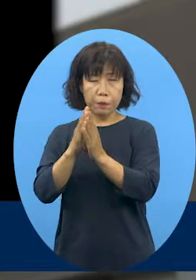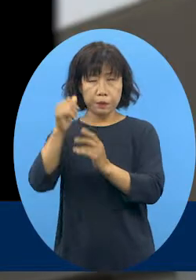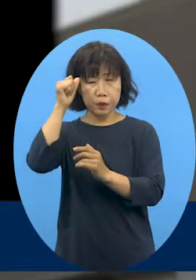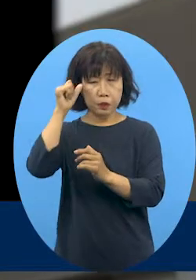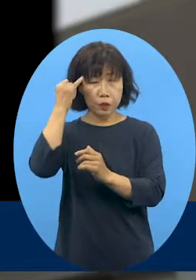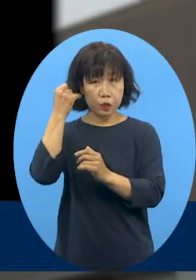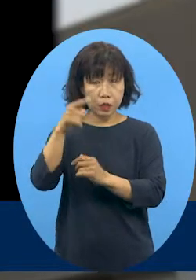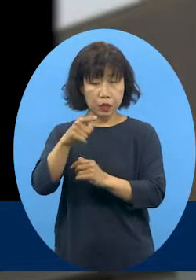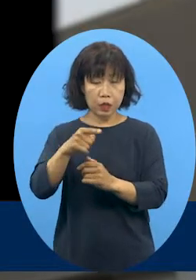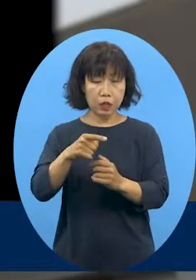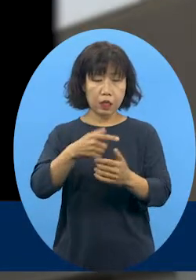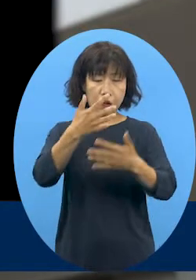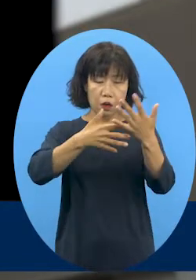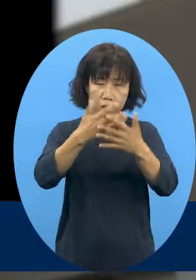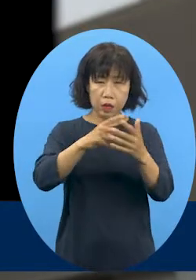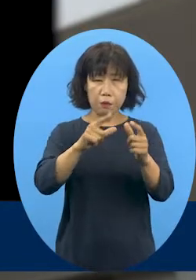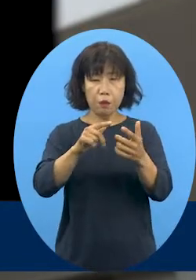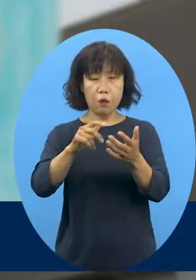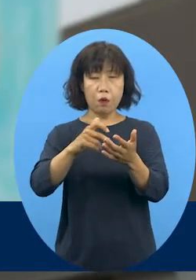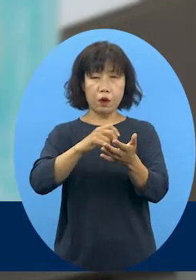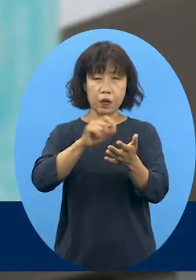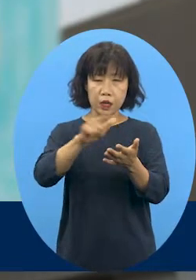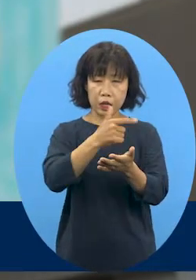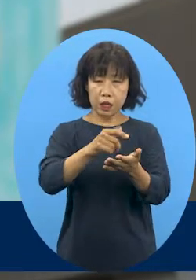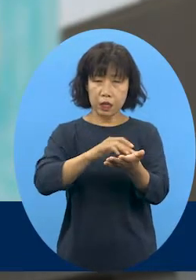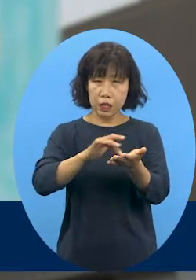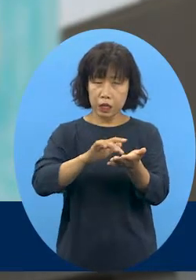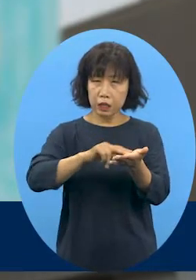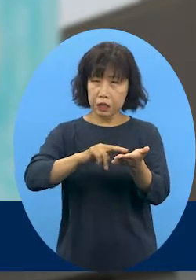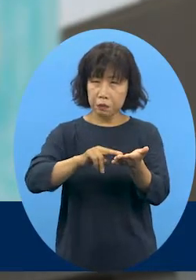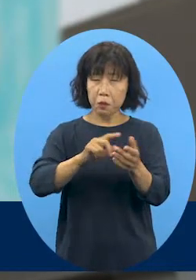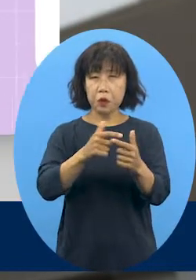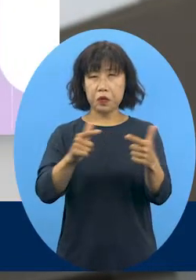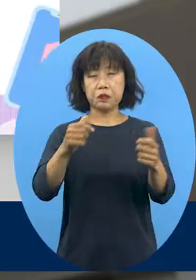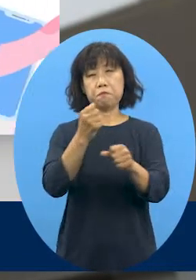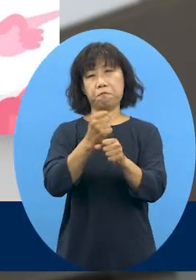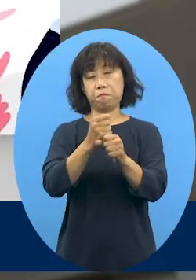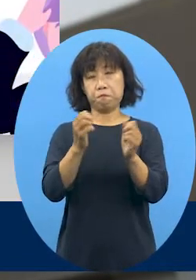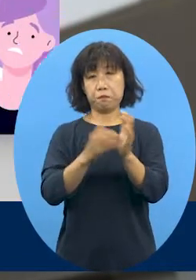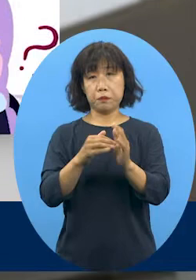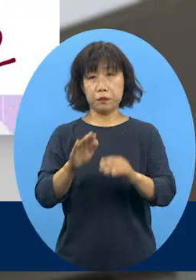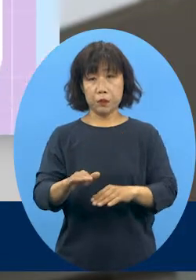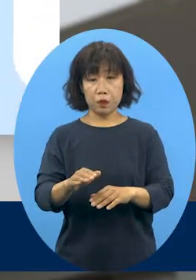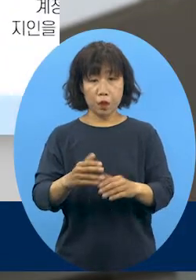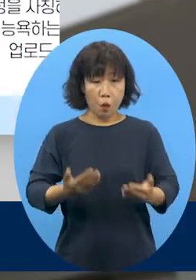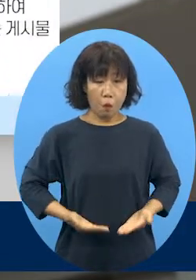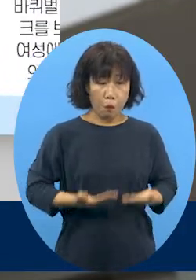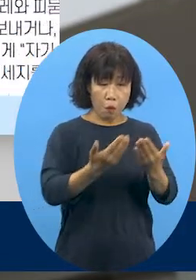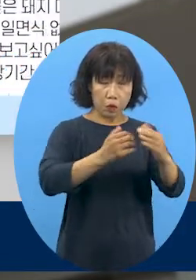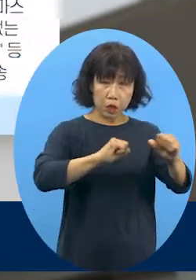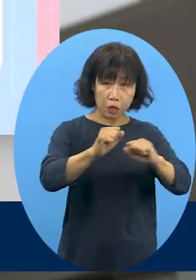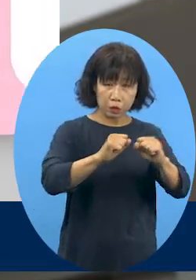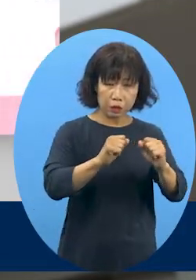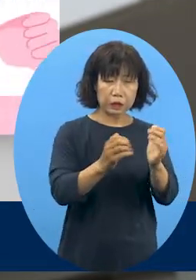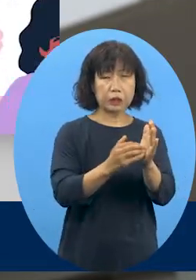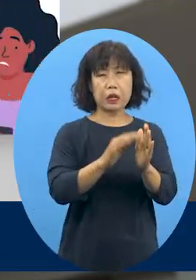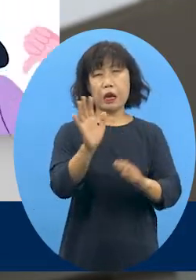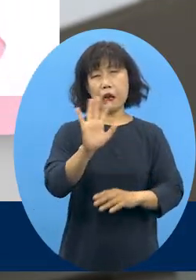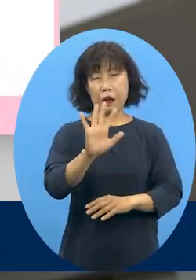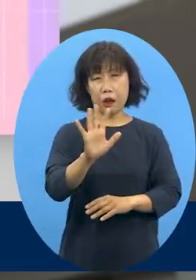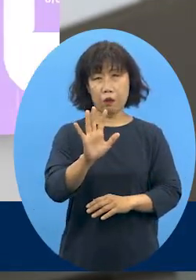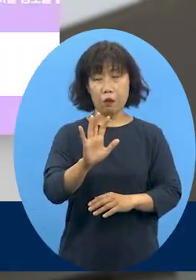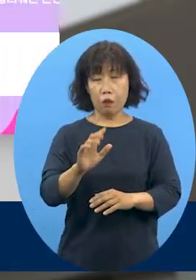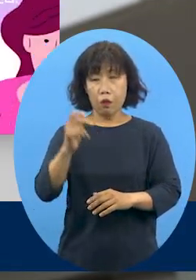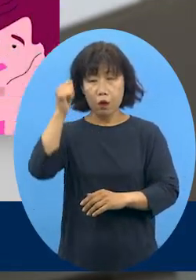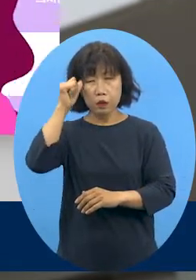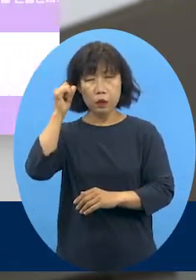그림일기 영상 등을 제작하는 캠페인이 진행되었습니다 서 손양 04 학습은 단순한 봉사 활동 참여에